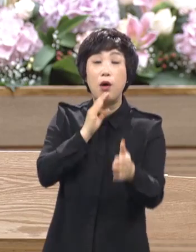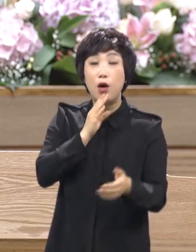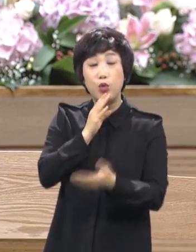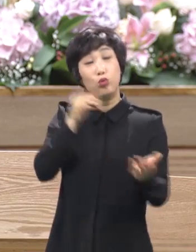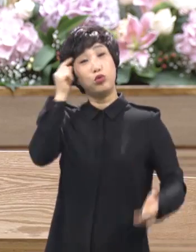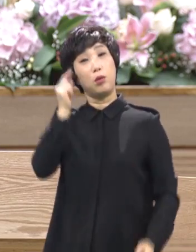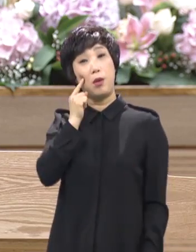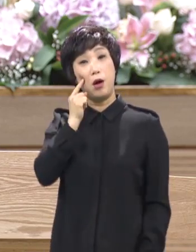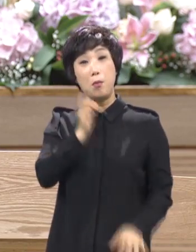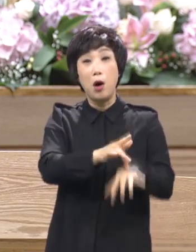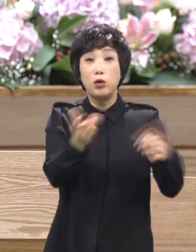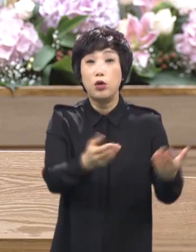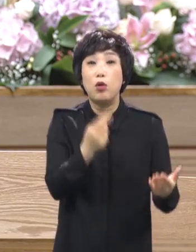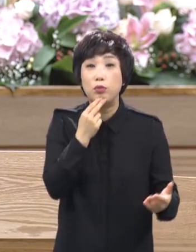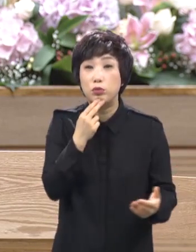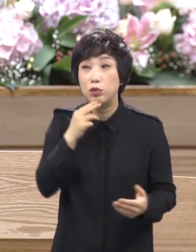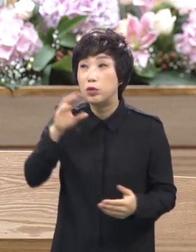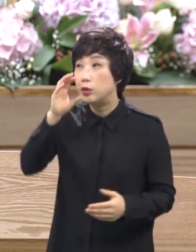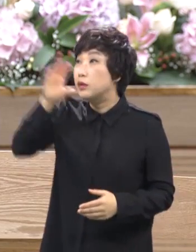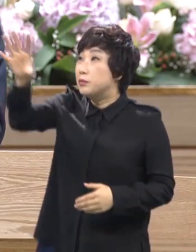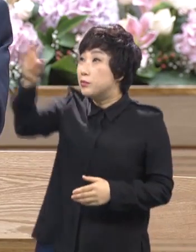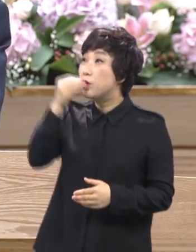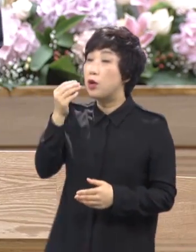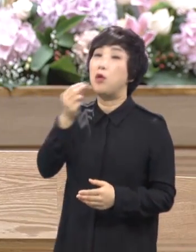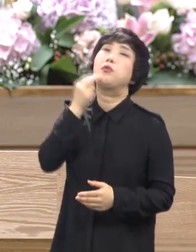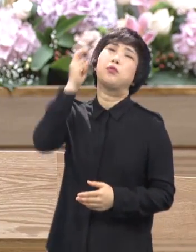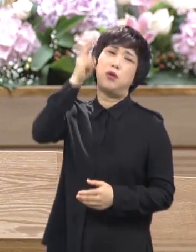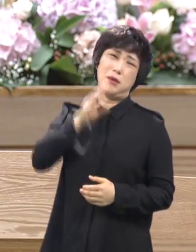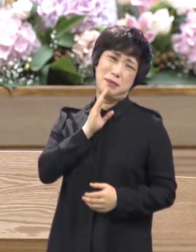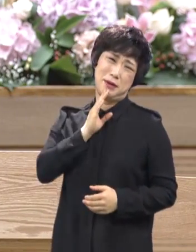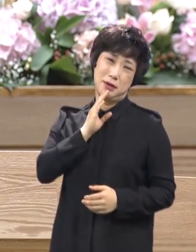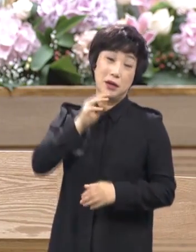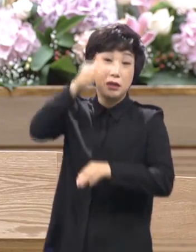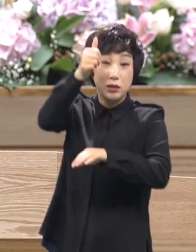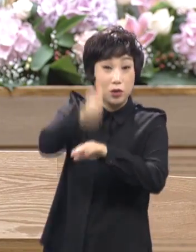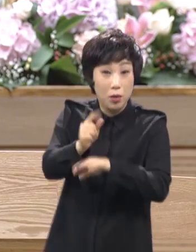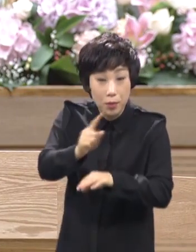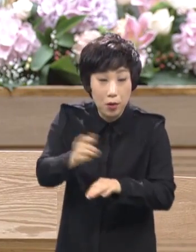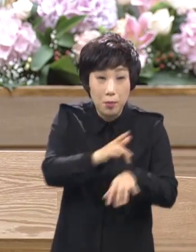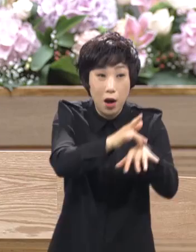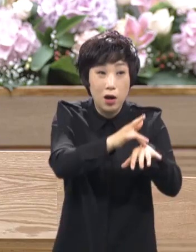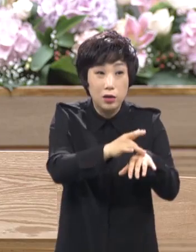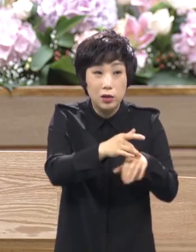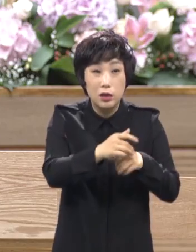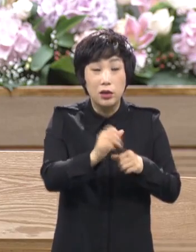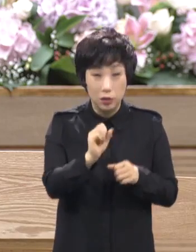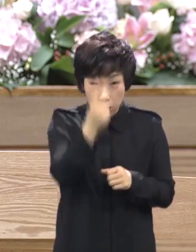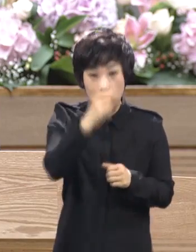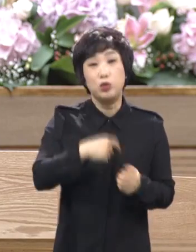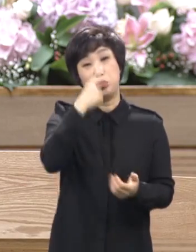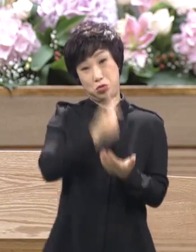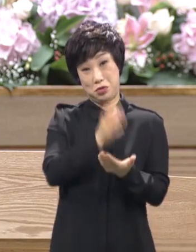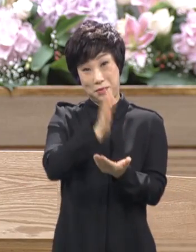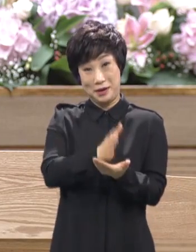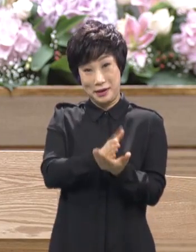안 먹었지. 그래서 그 말씀의 결과도 마귀 따라 속지 마라.